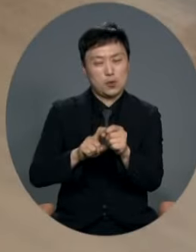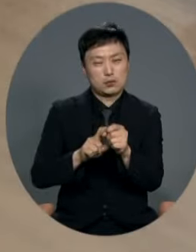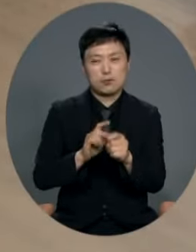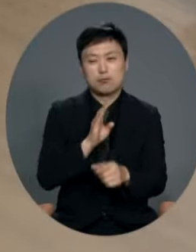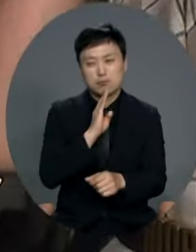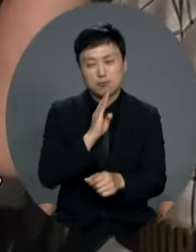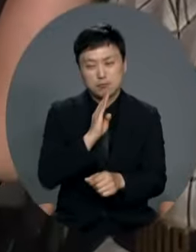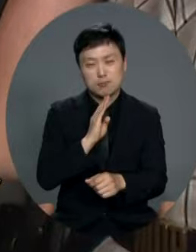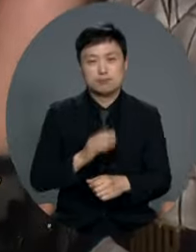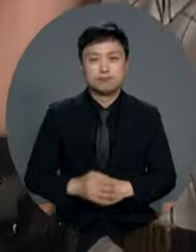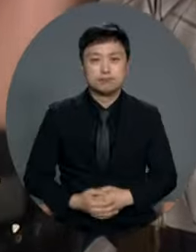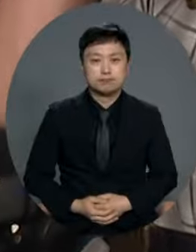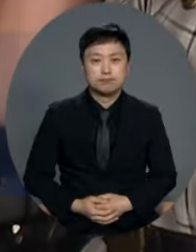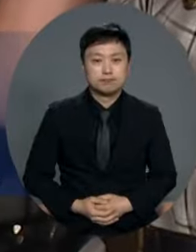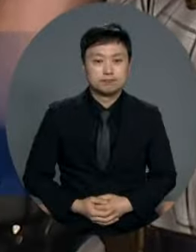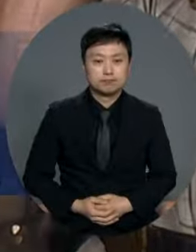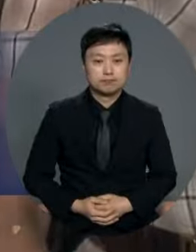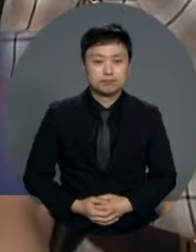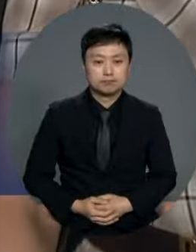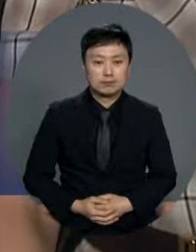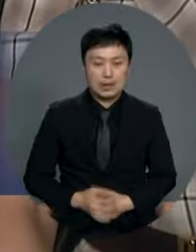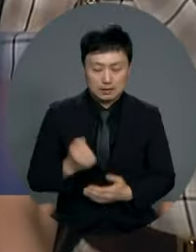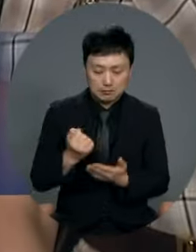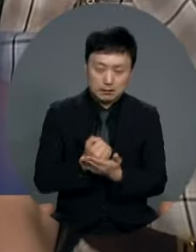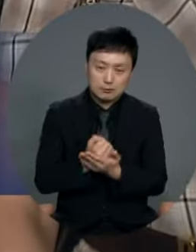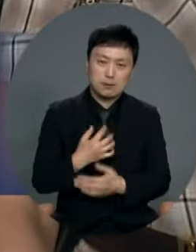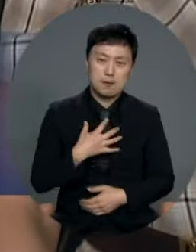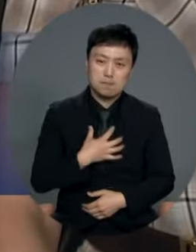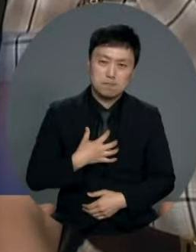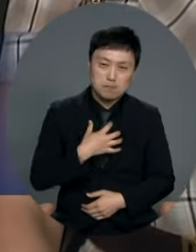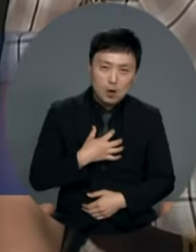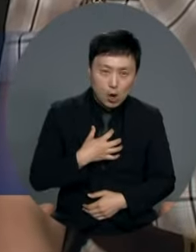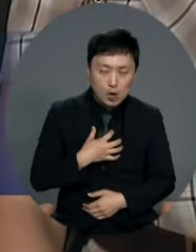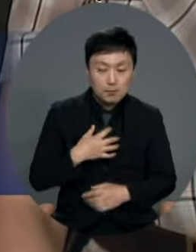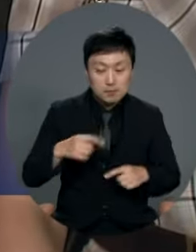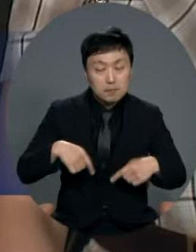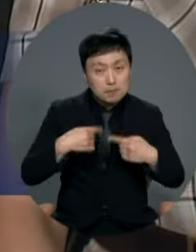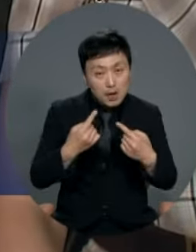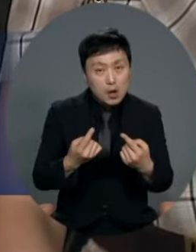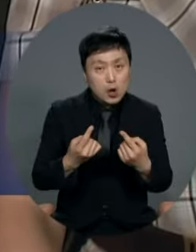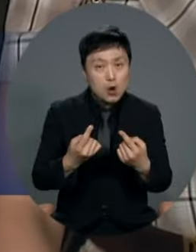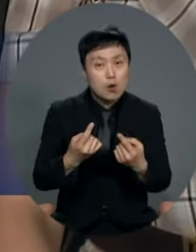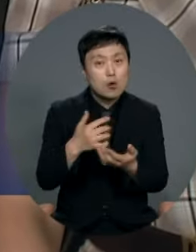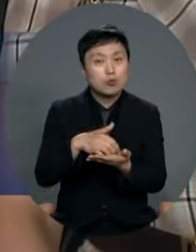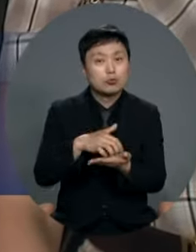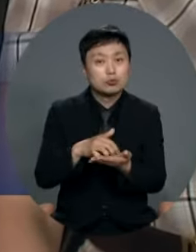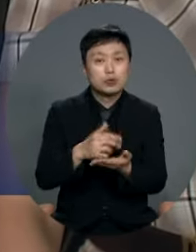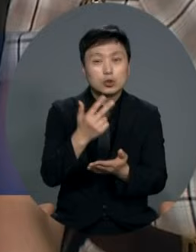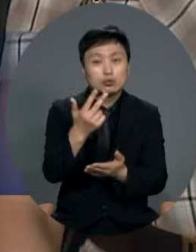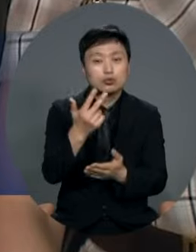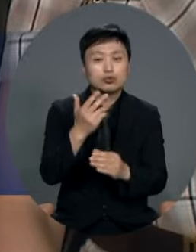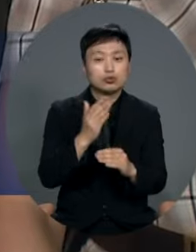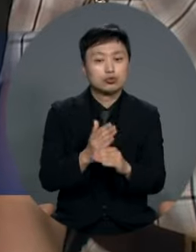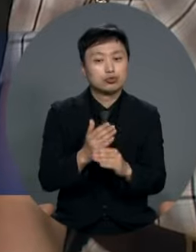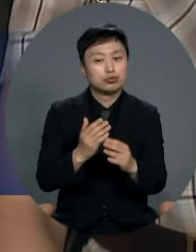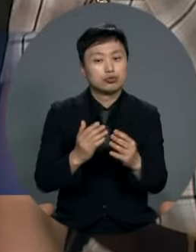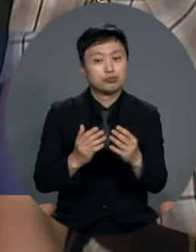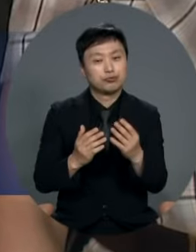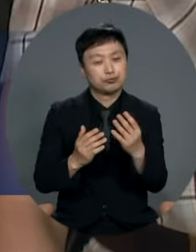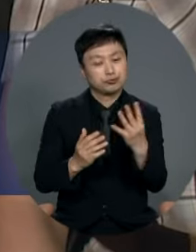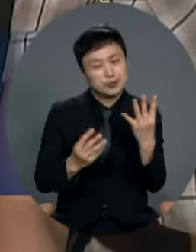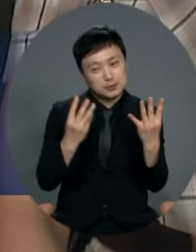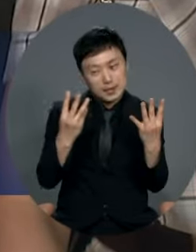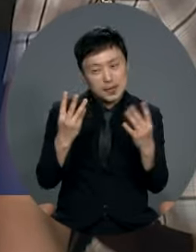겁니다. 너무 아쉽고 속상하고 7분 중에서 3분이 무죄라고 말씀을 해주셔서